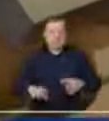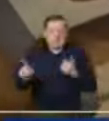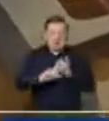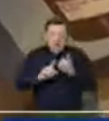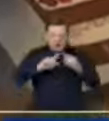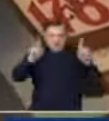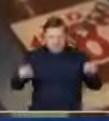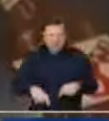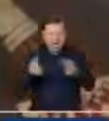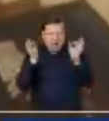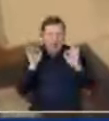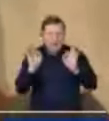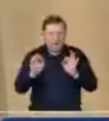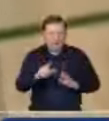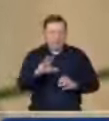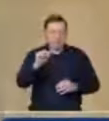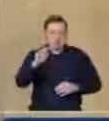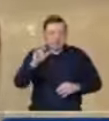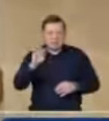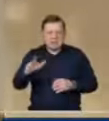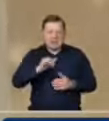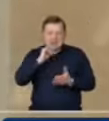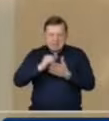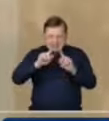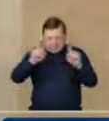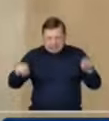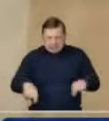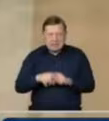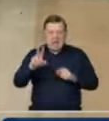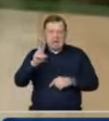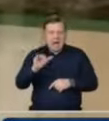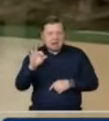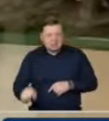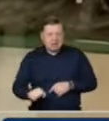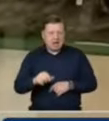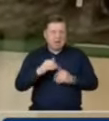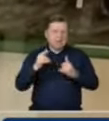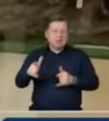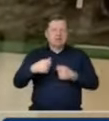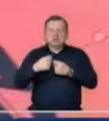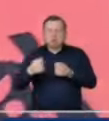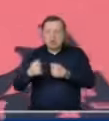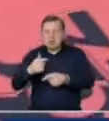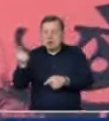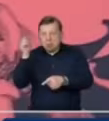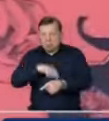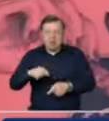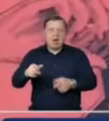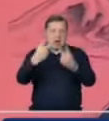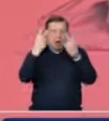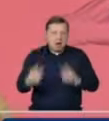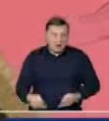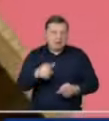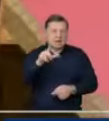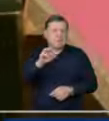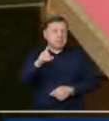30., oryginalne patenty akcyzowe, listy przewozowe, kasę fiskalną z tamtych czasów czy pozostałości niesprzedanych towarów, choćby tych pasmanteryjnych ze